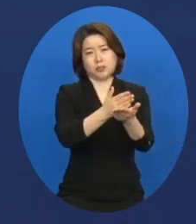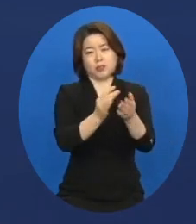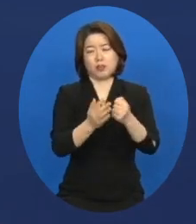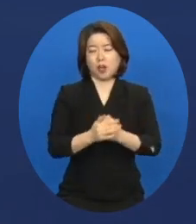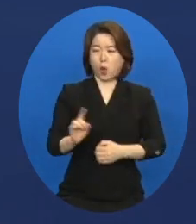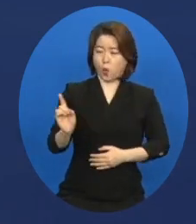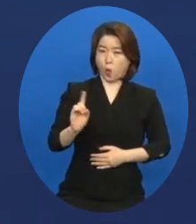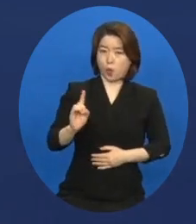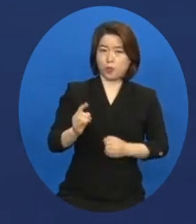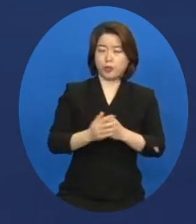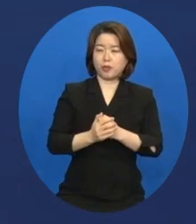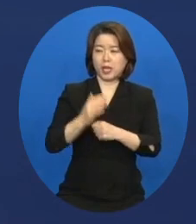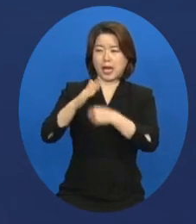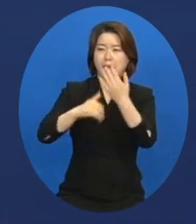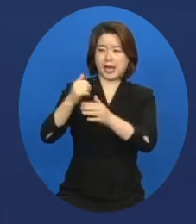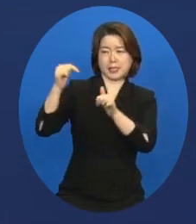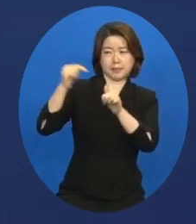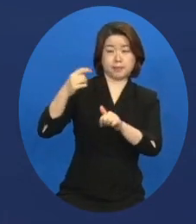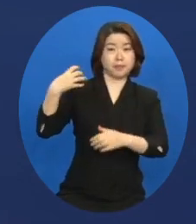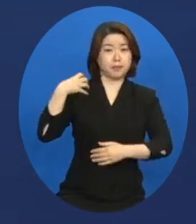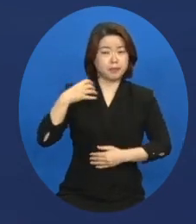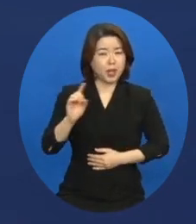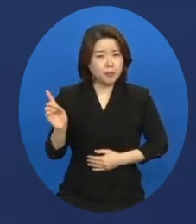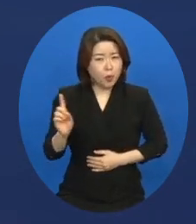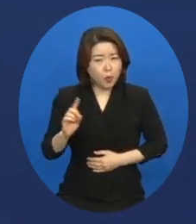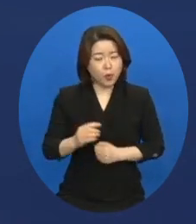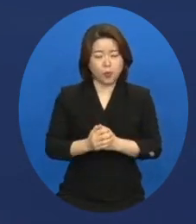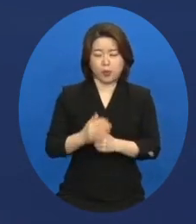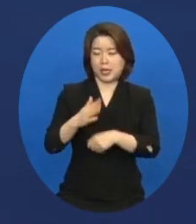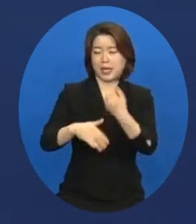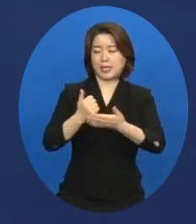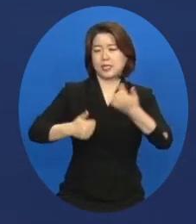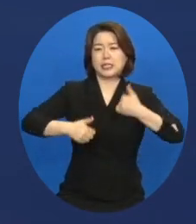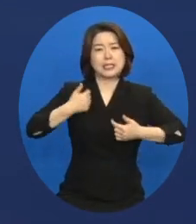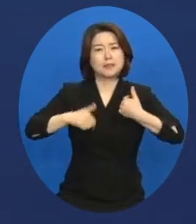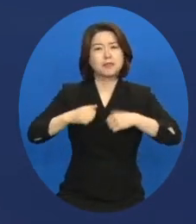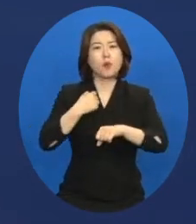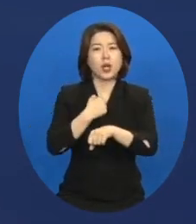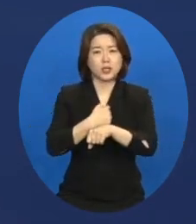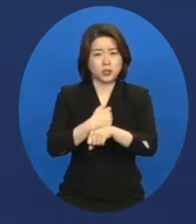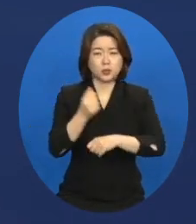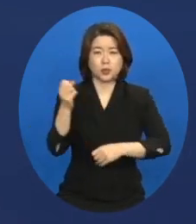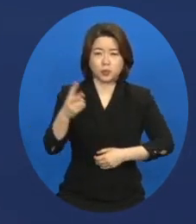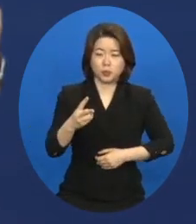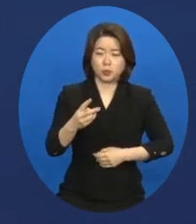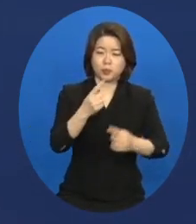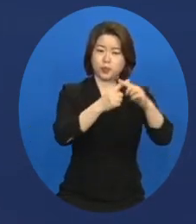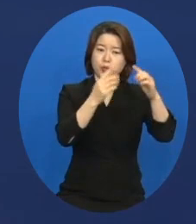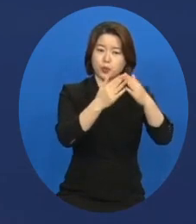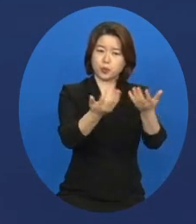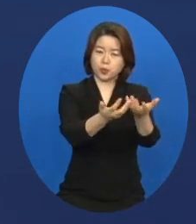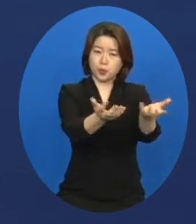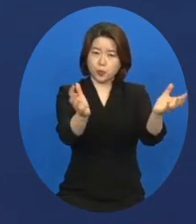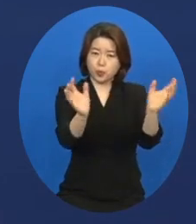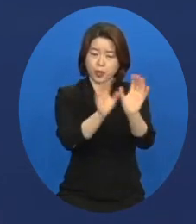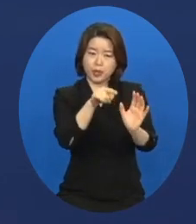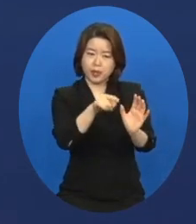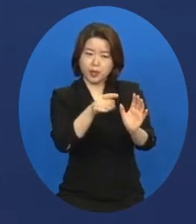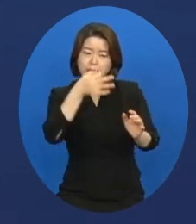것이 사명인가 하나님이 기뻐하시고 또 교회 공동체에